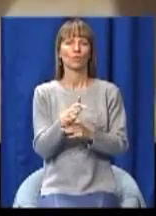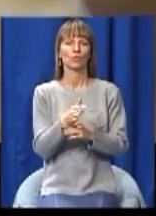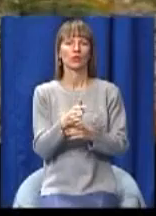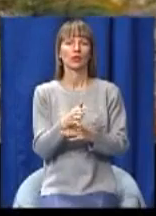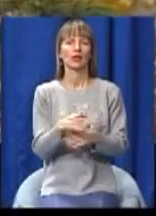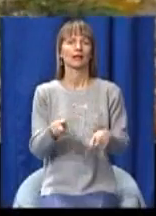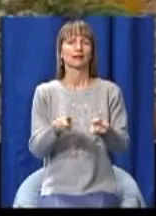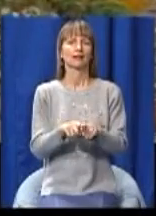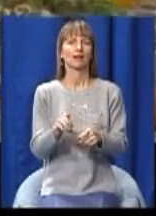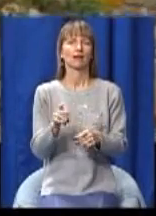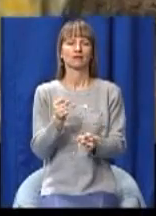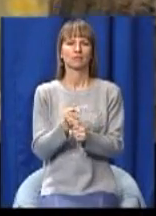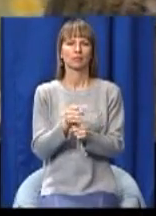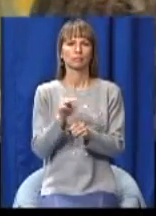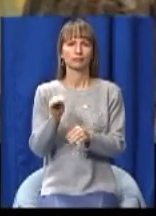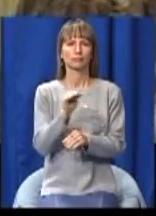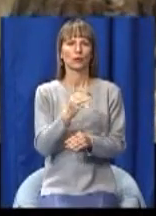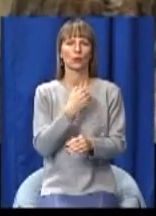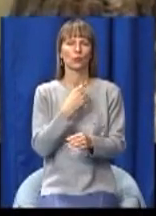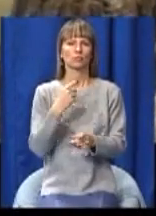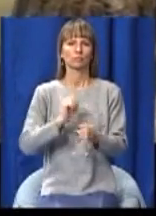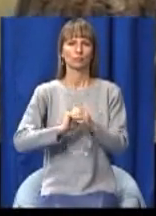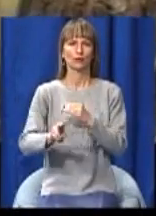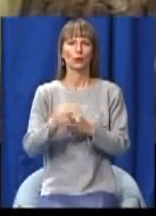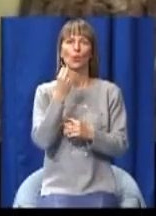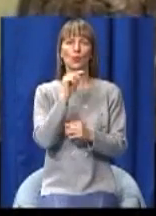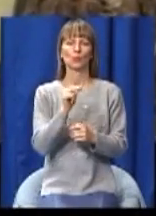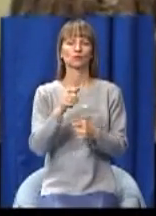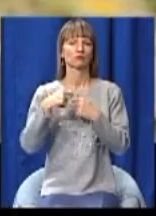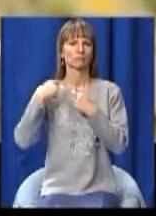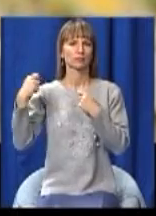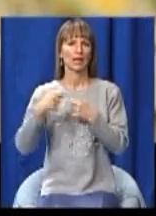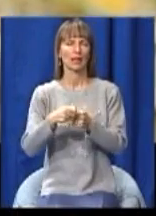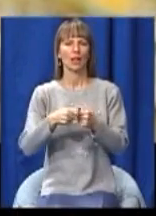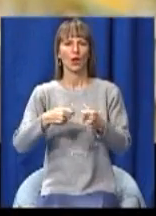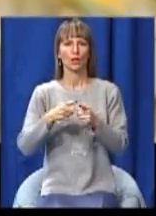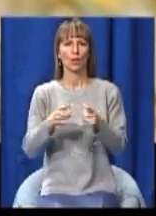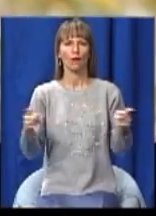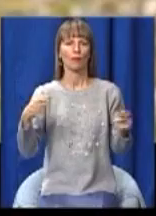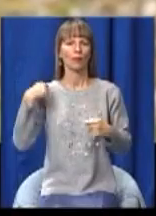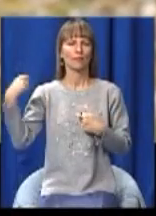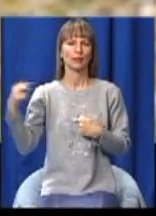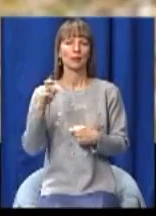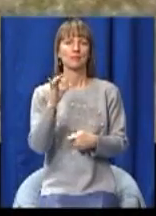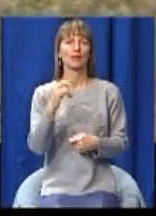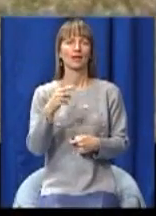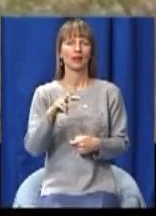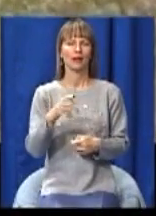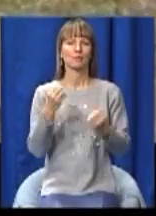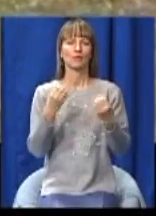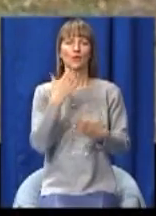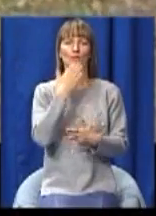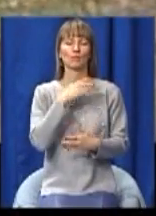так и ну робыть битве за тыс а и втык ты там украсть хитрым а ты его на дому по with cum безель просто а башня